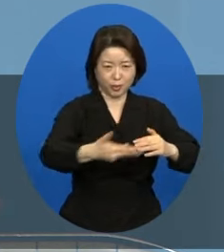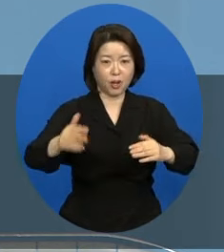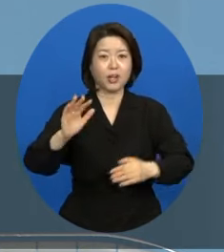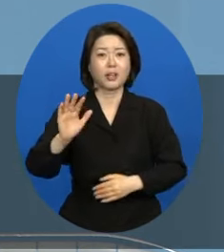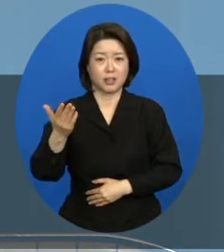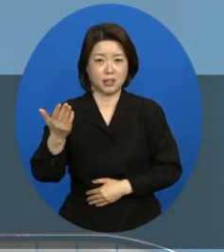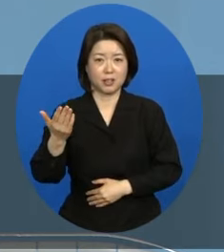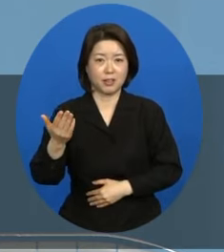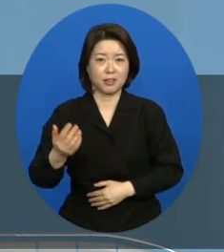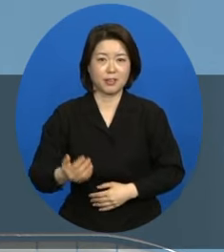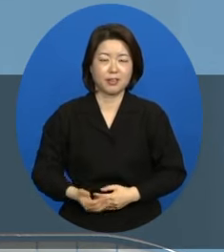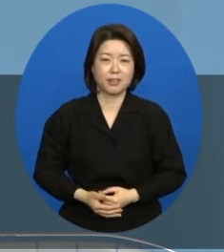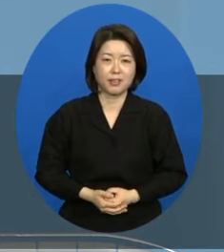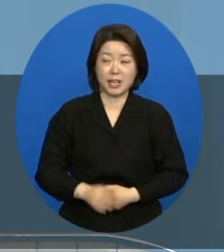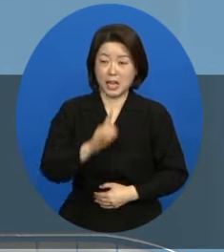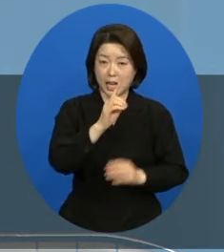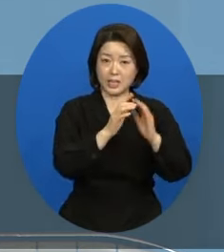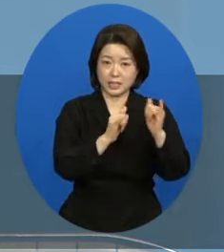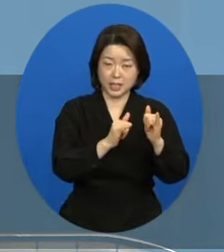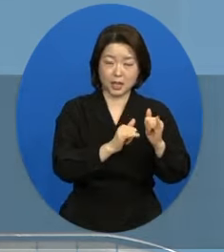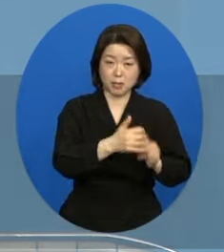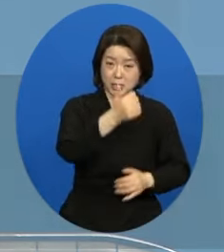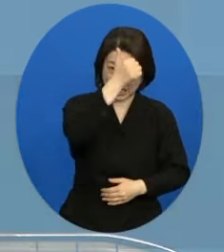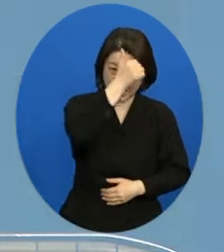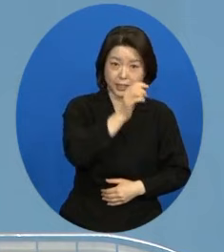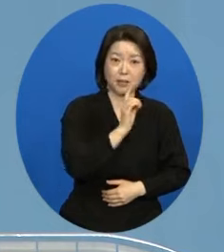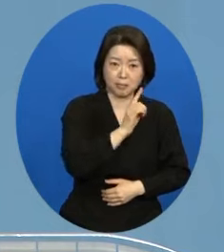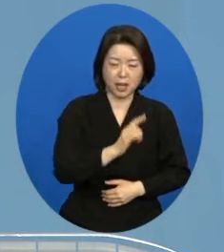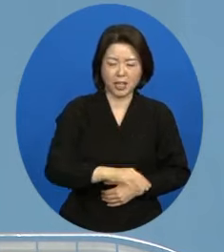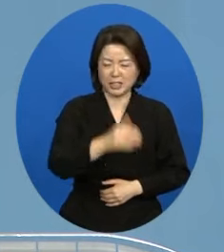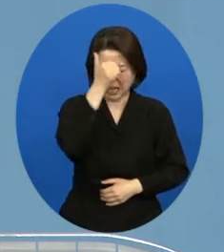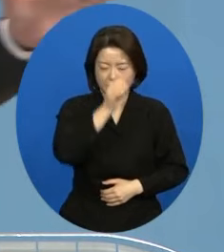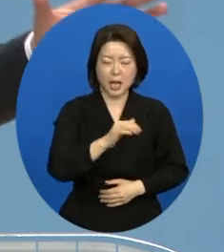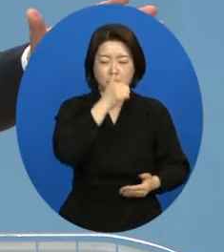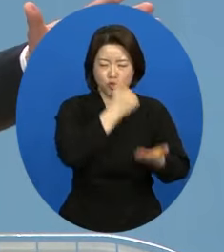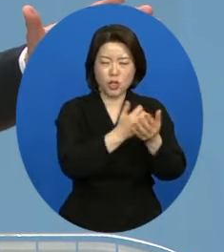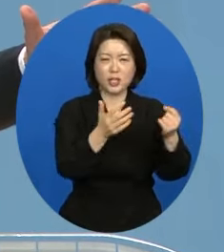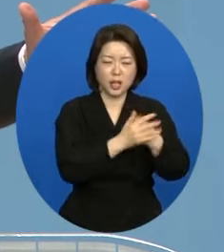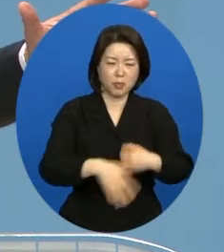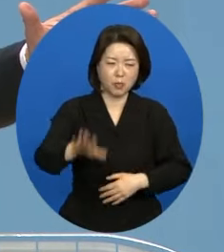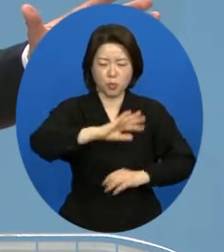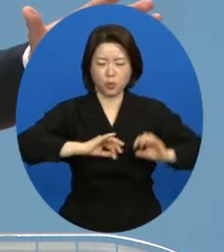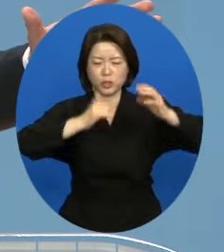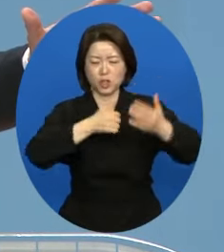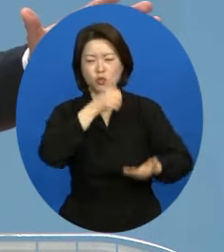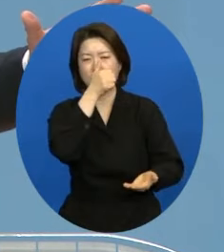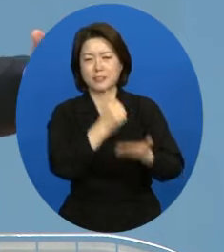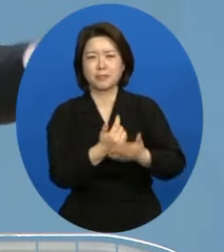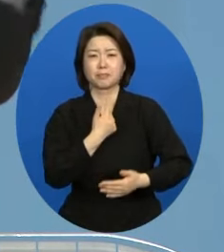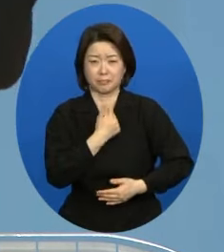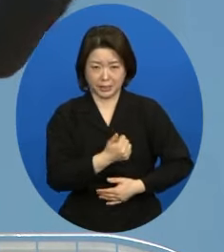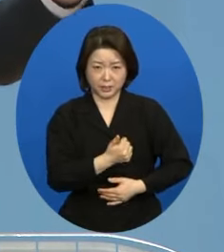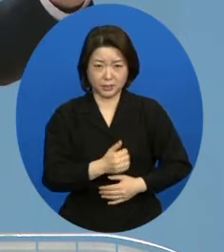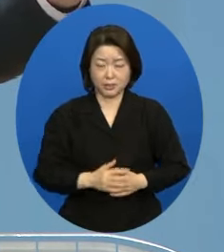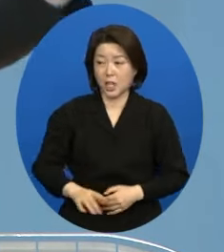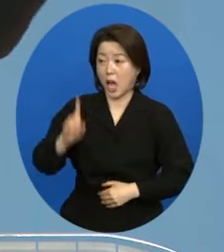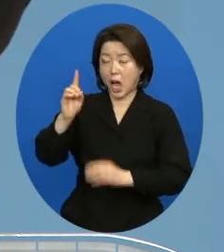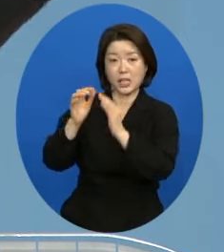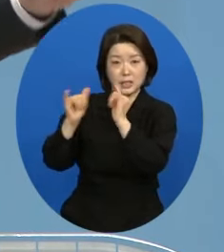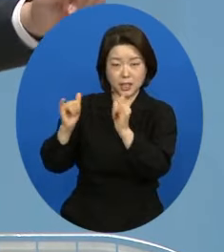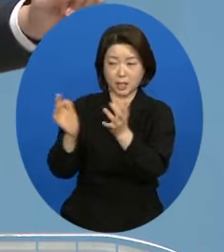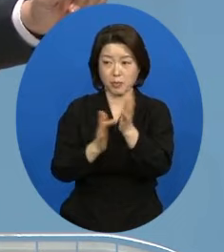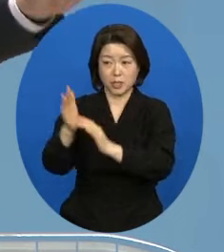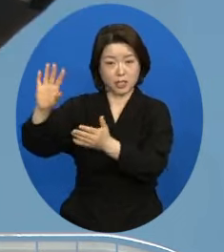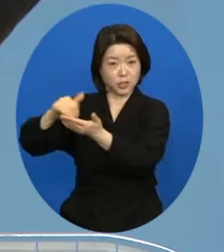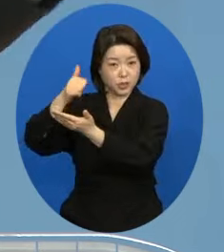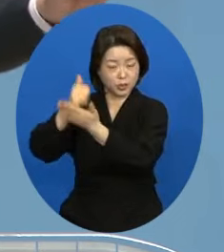넘쳐나게 되었습니다 한 사람은 아담을 말하죠 아담의 범죄로 모든 인류가 다 범죄하게 되었는데 한 사람